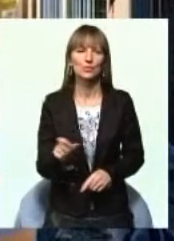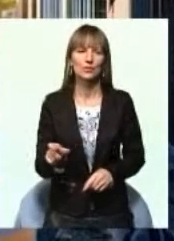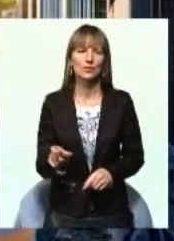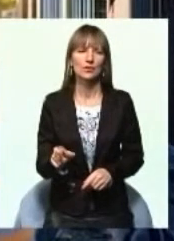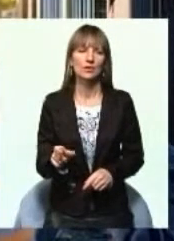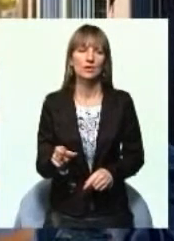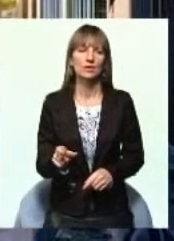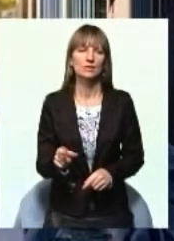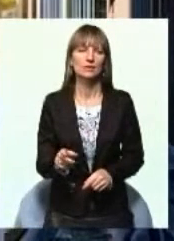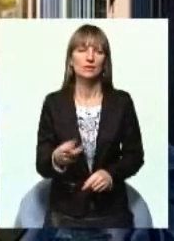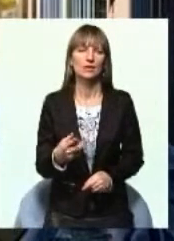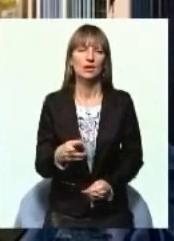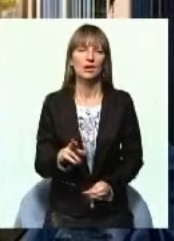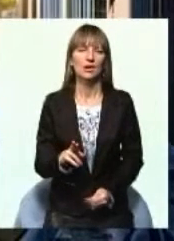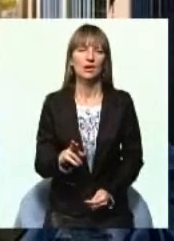Пример